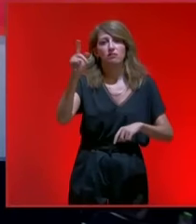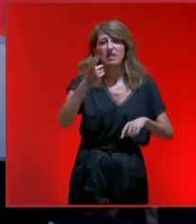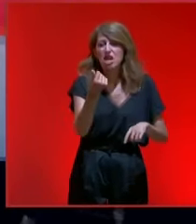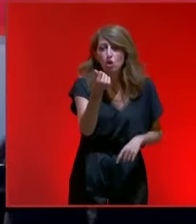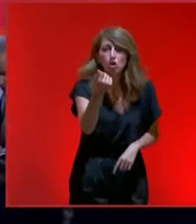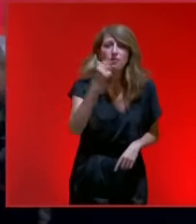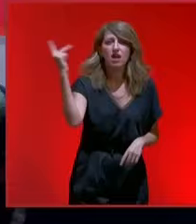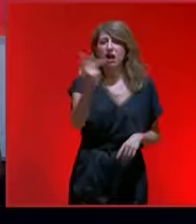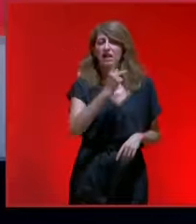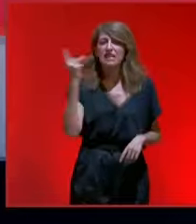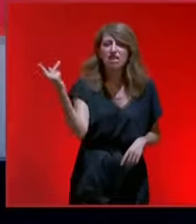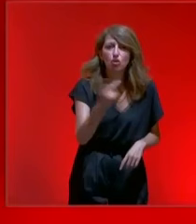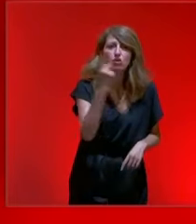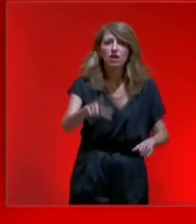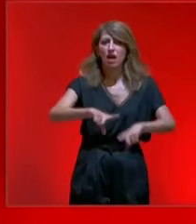στο περιβάλλον.